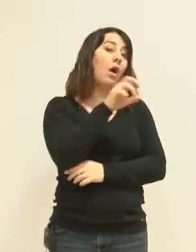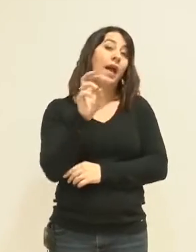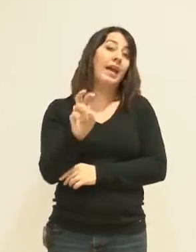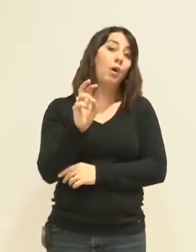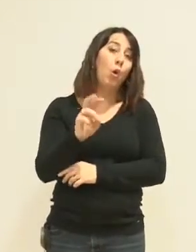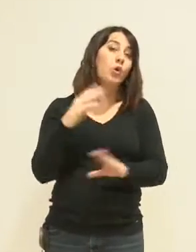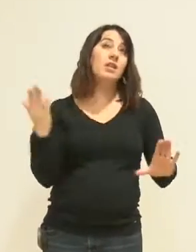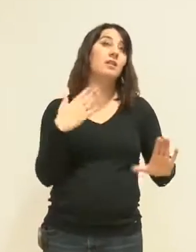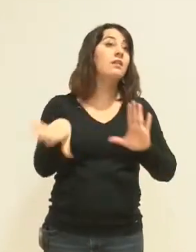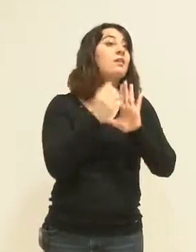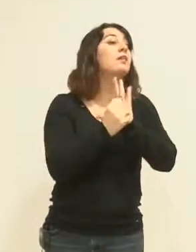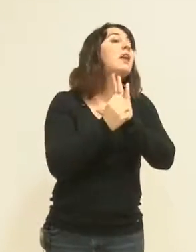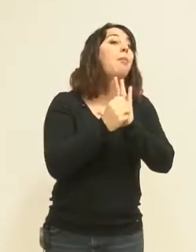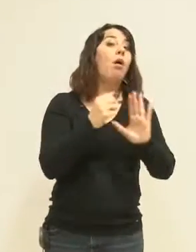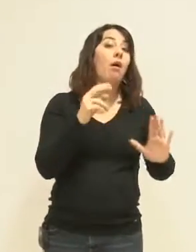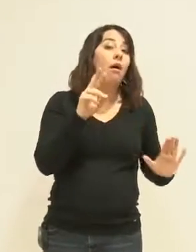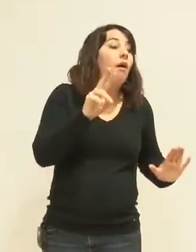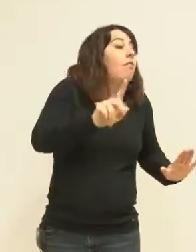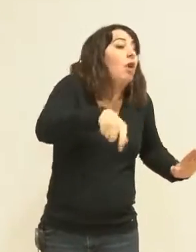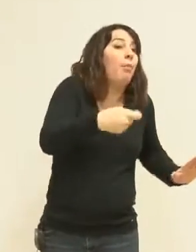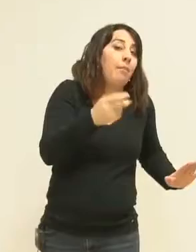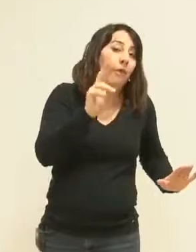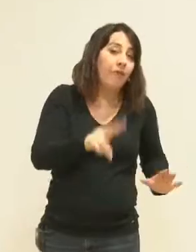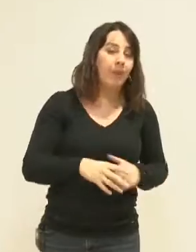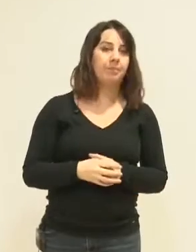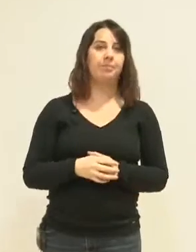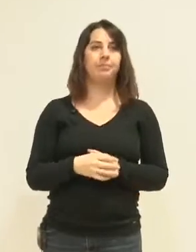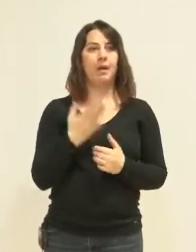cœur, vraisemblablement. Je vous remercie. Merci. D'autres